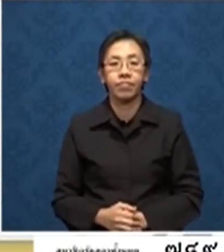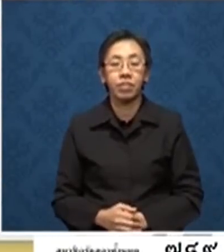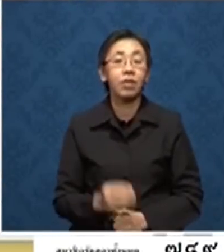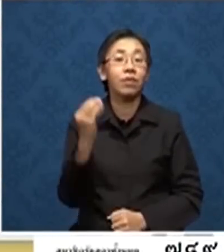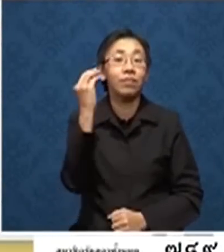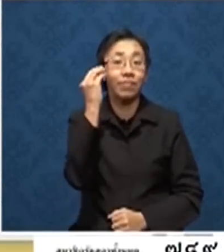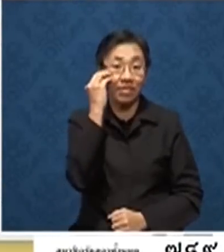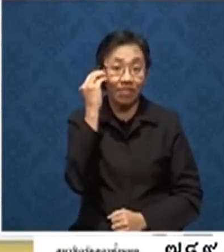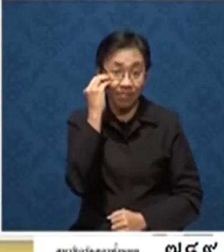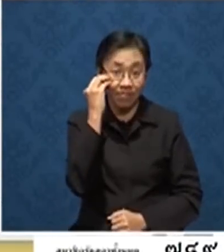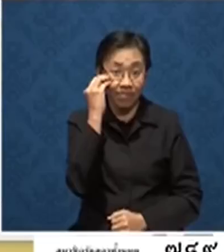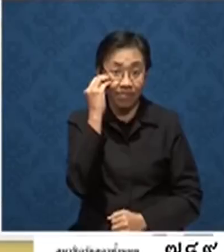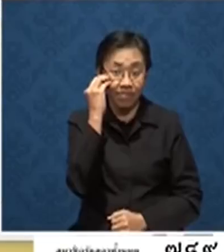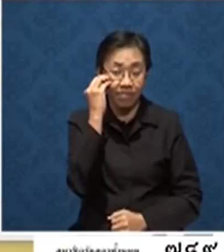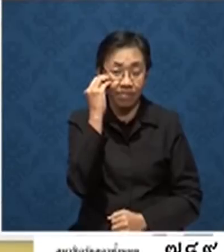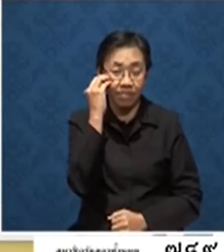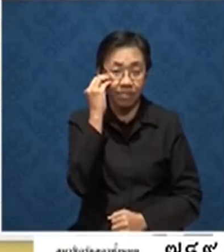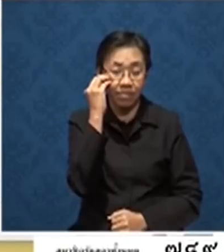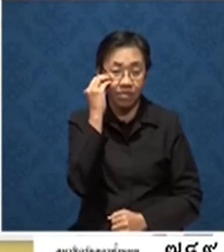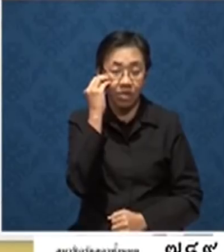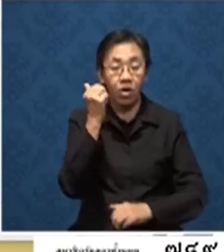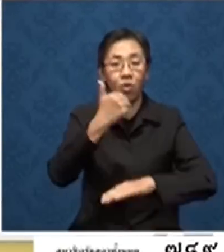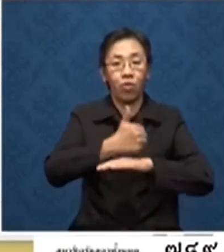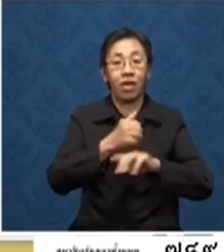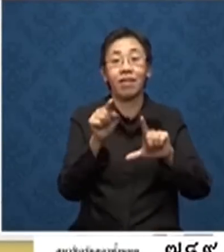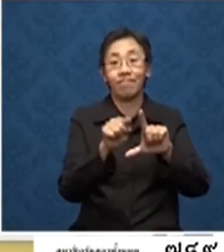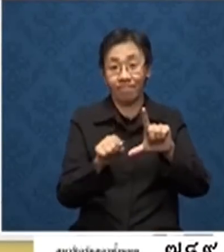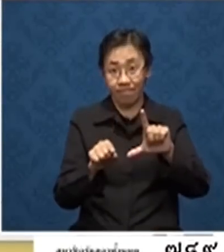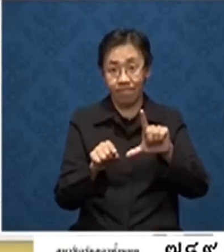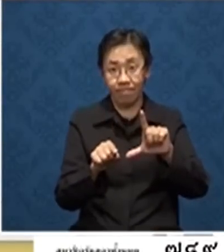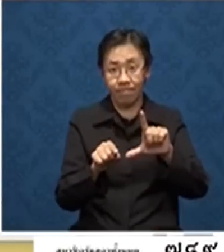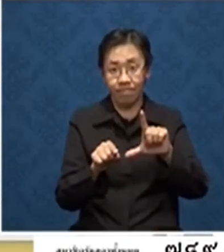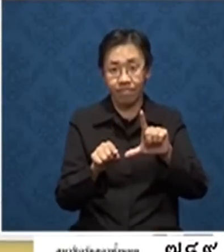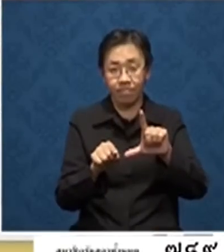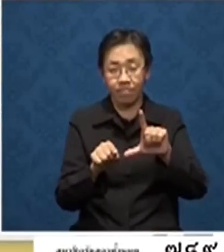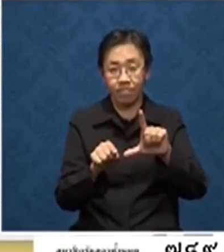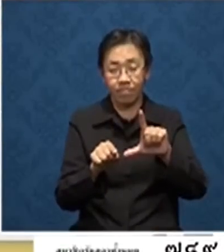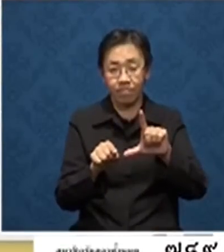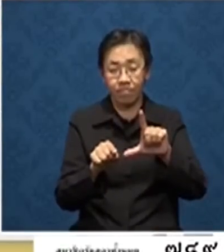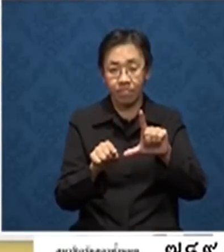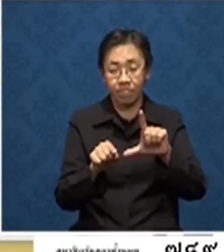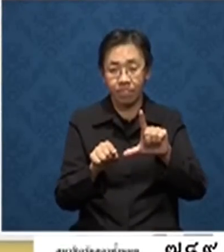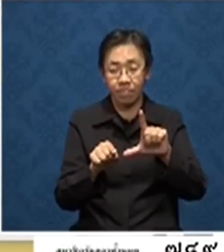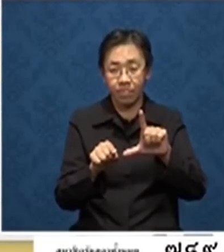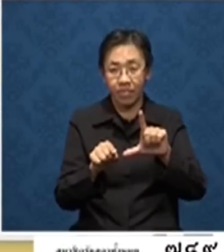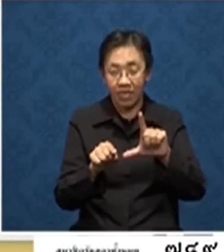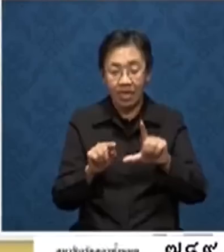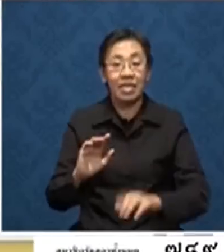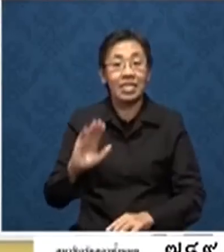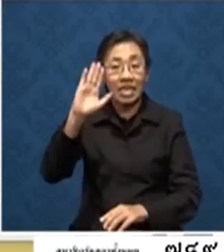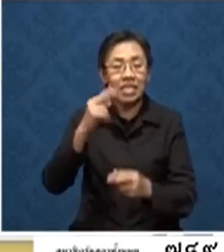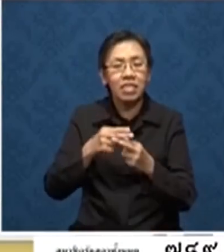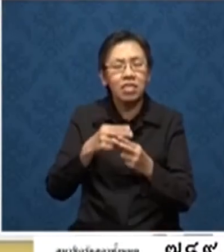พิธาลิ้มเจริญรัตน์หัวหน้าพรรคก้าวไกลเป็นผู้ที่จะได้รับการเสนอ